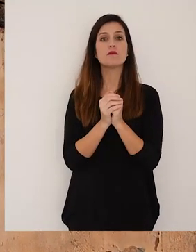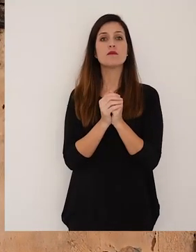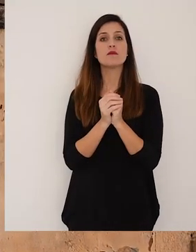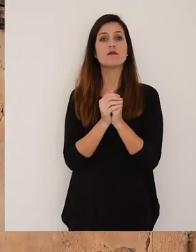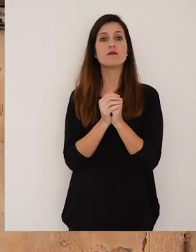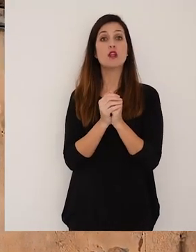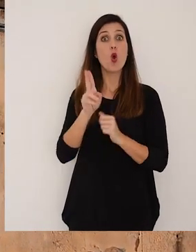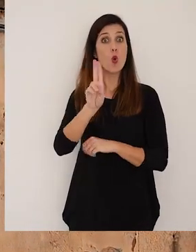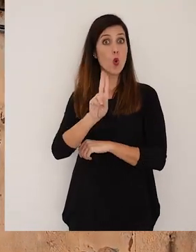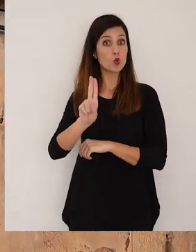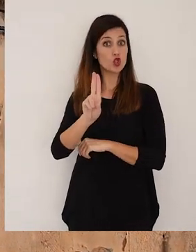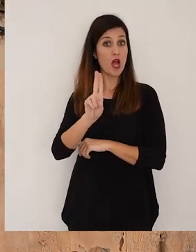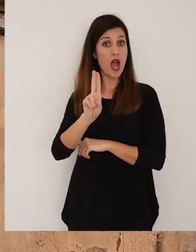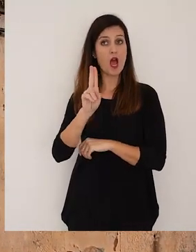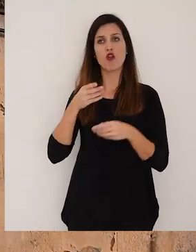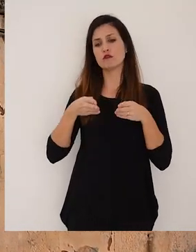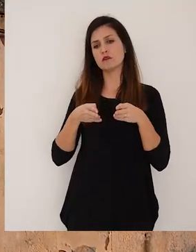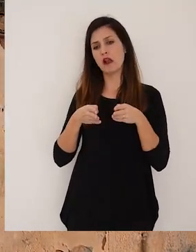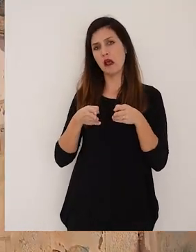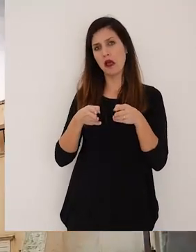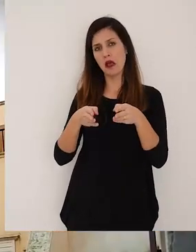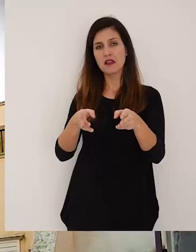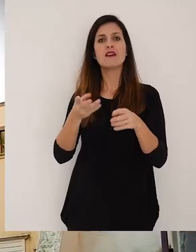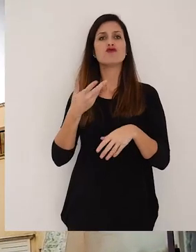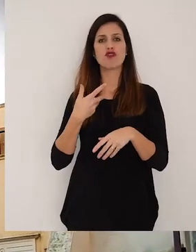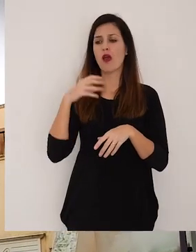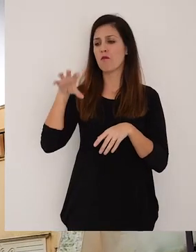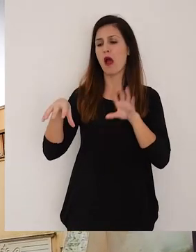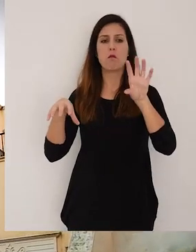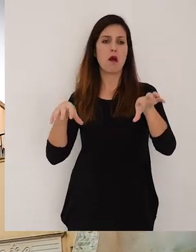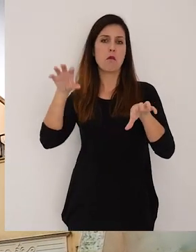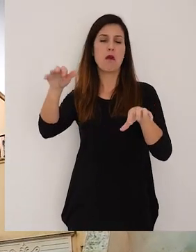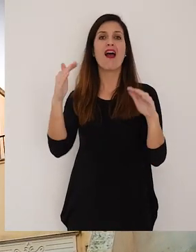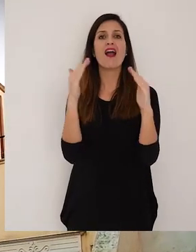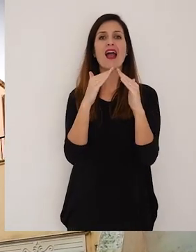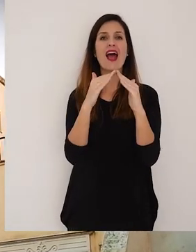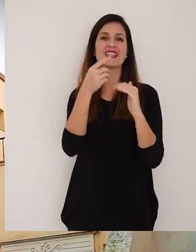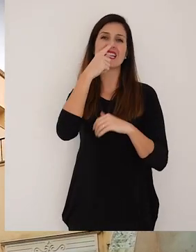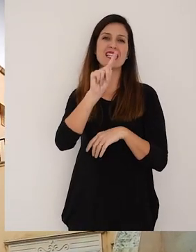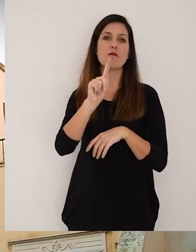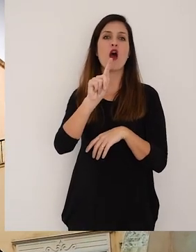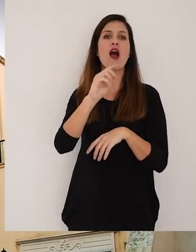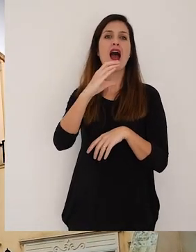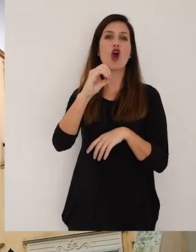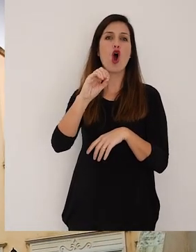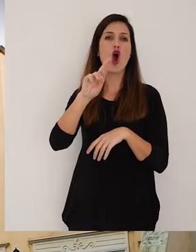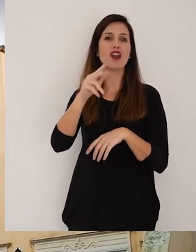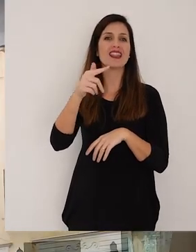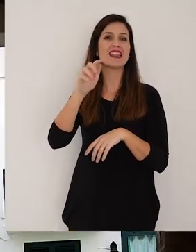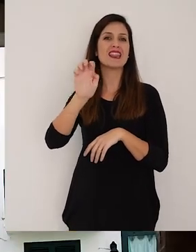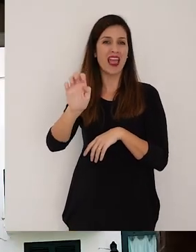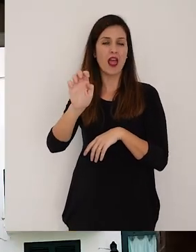Per le strade del territorio uggianese è possibile incontrare validi esempi di case a corte, tipologia architettonica